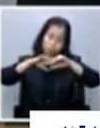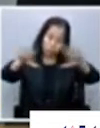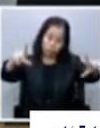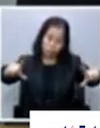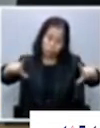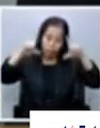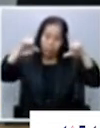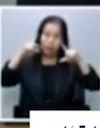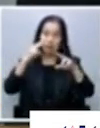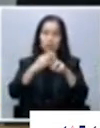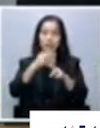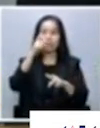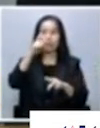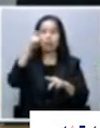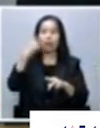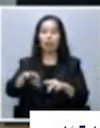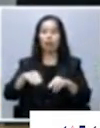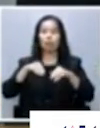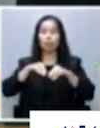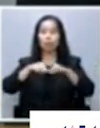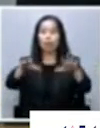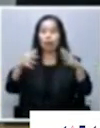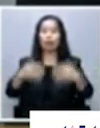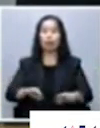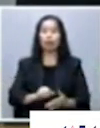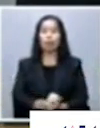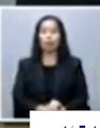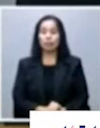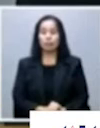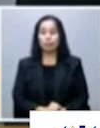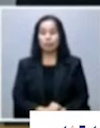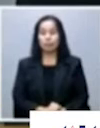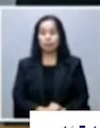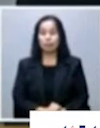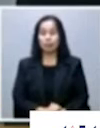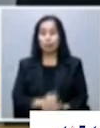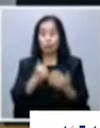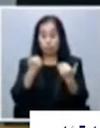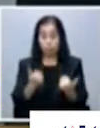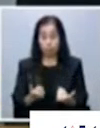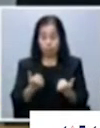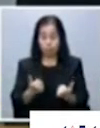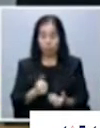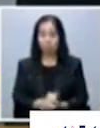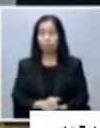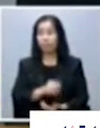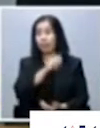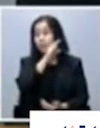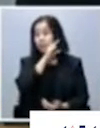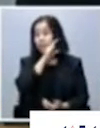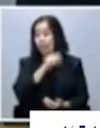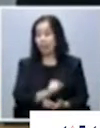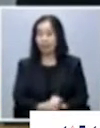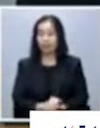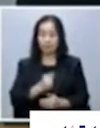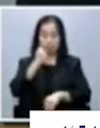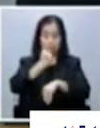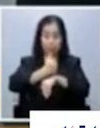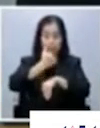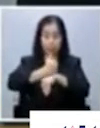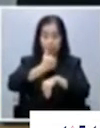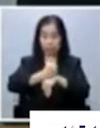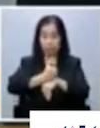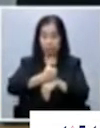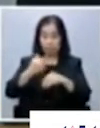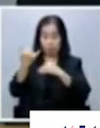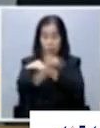มันลามบานปลายไปยังทั่วโลกแล้ววันนี้นะครับถ้าตัวท่านรัฐมนตรีไม่รับผิดช